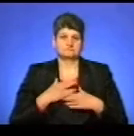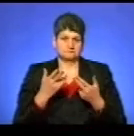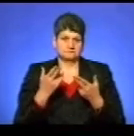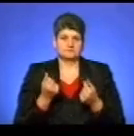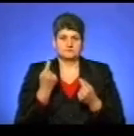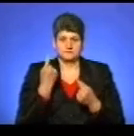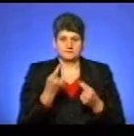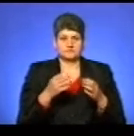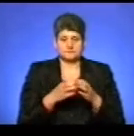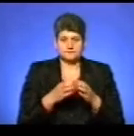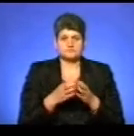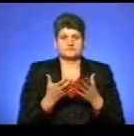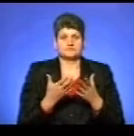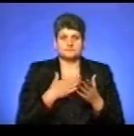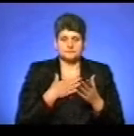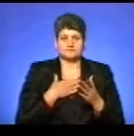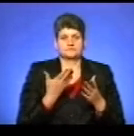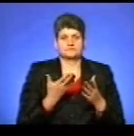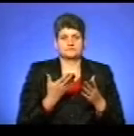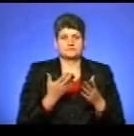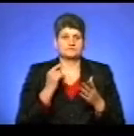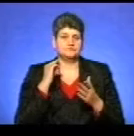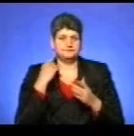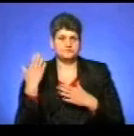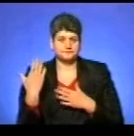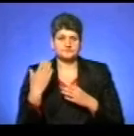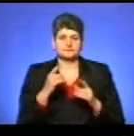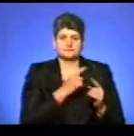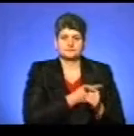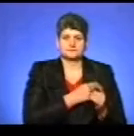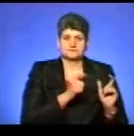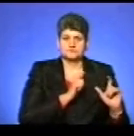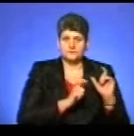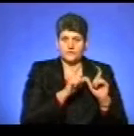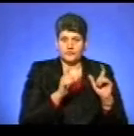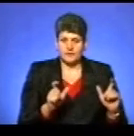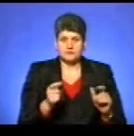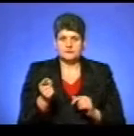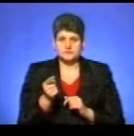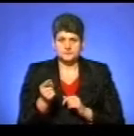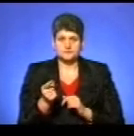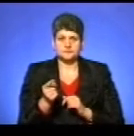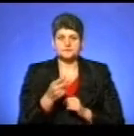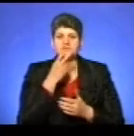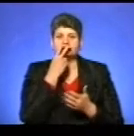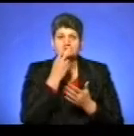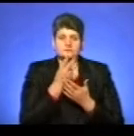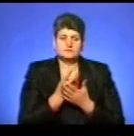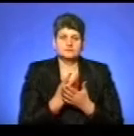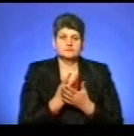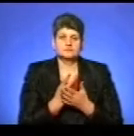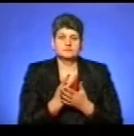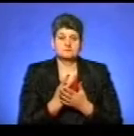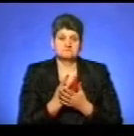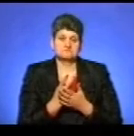одна команда, наш Луцький педагогічний коледж, і медичний університет Тернопільський показали